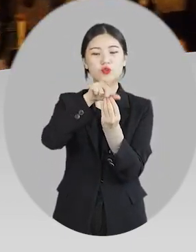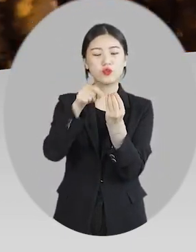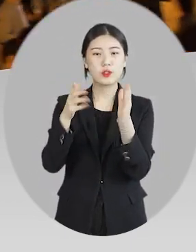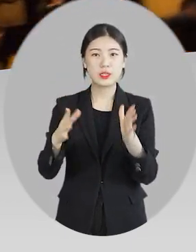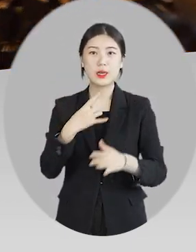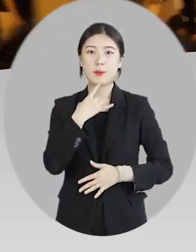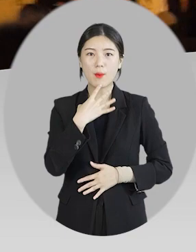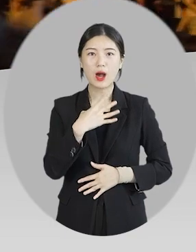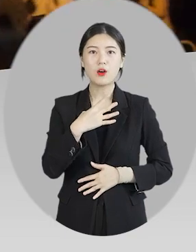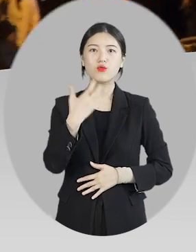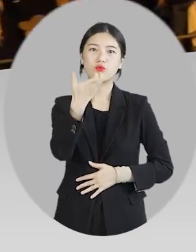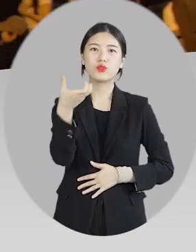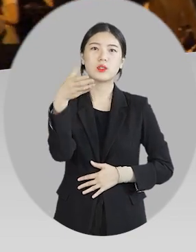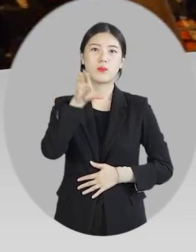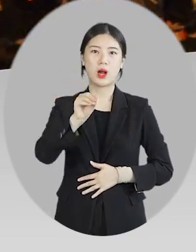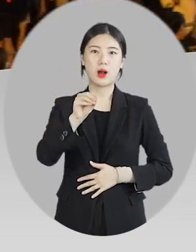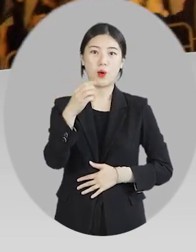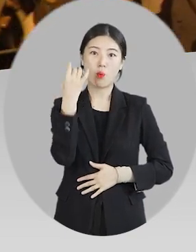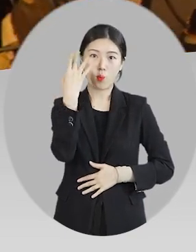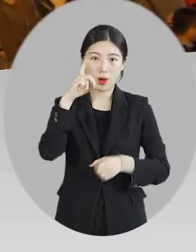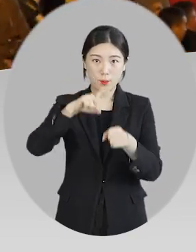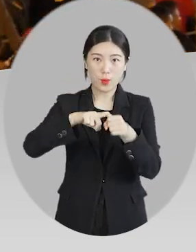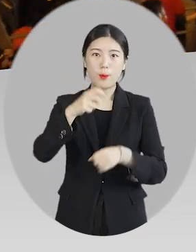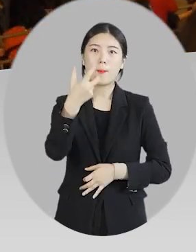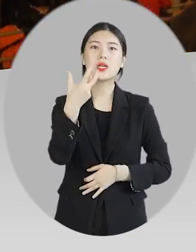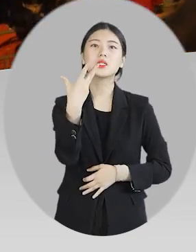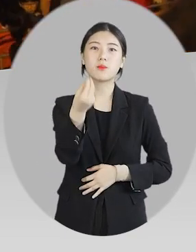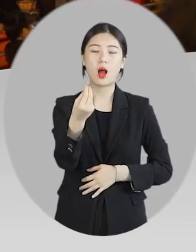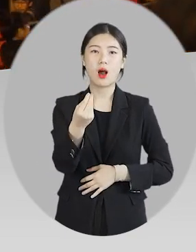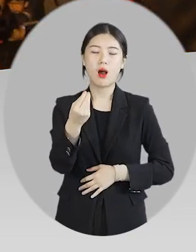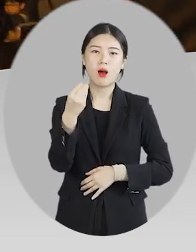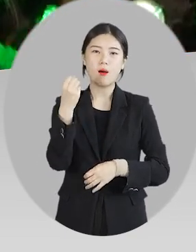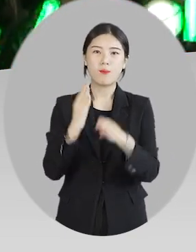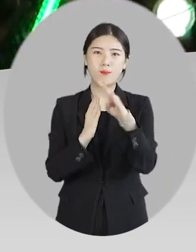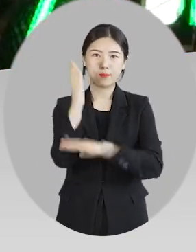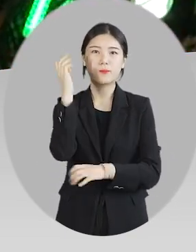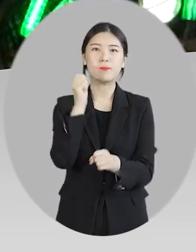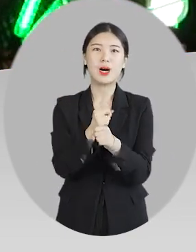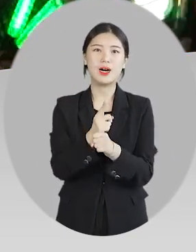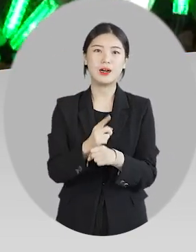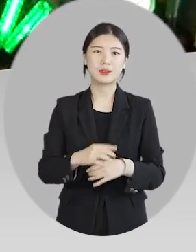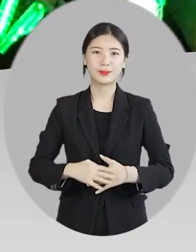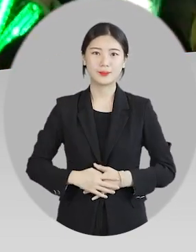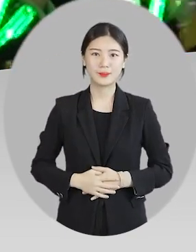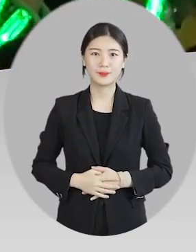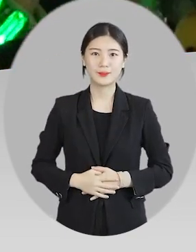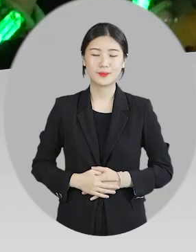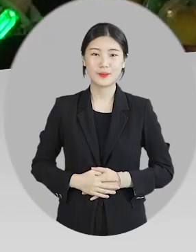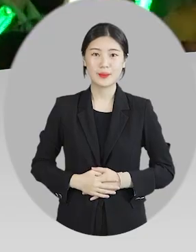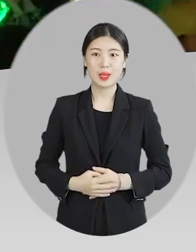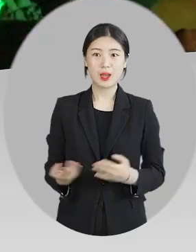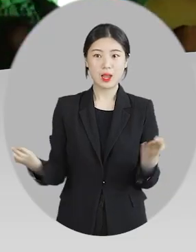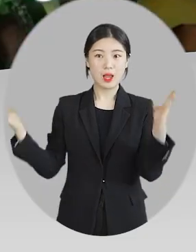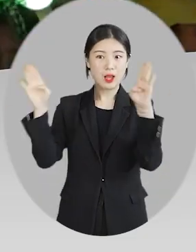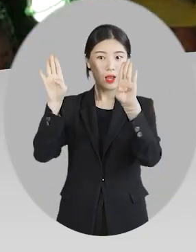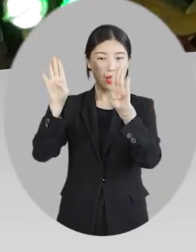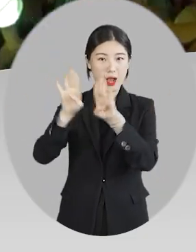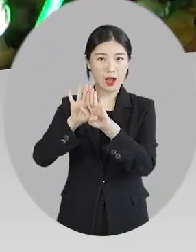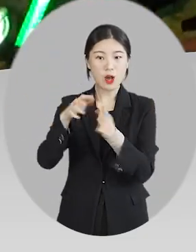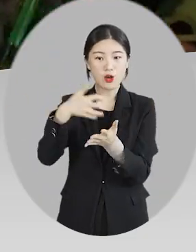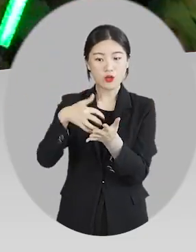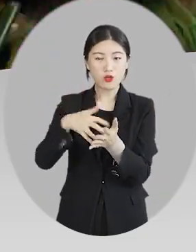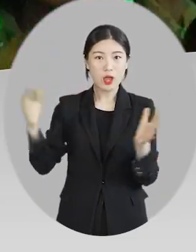연휴에만 90만 명이 다녀가며 처음 목표였던 80만 명을 일찌감치 달성하고 개장